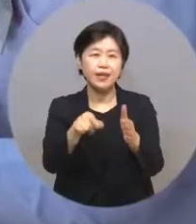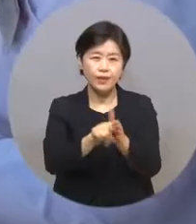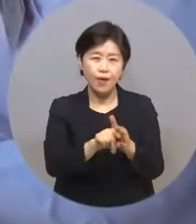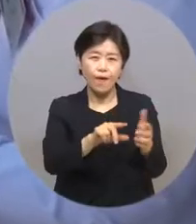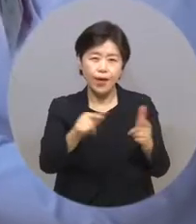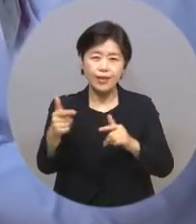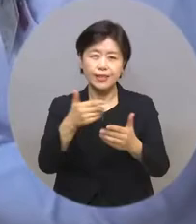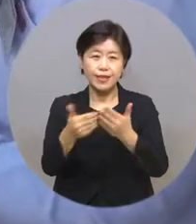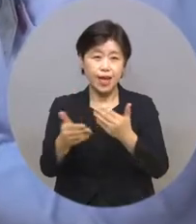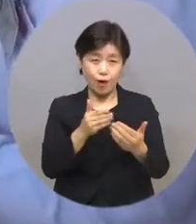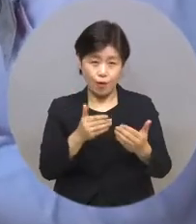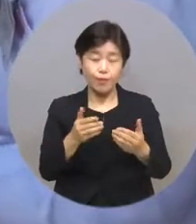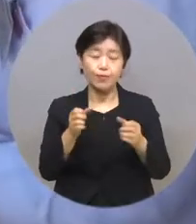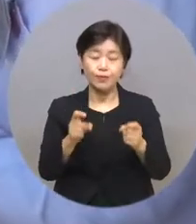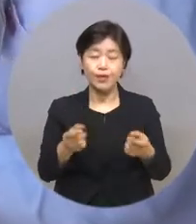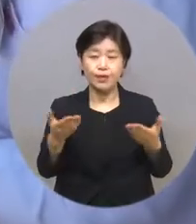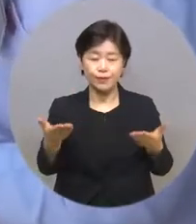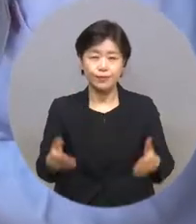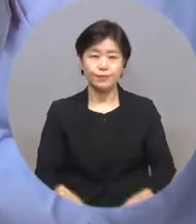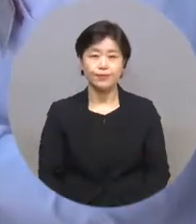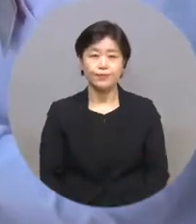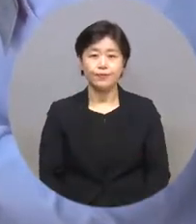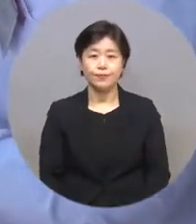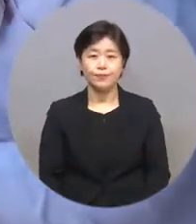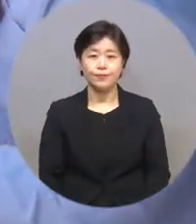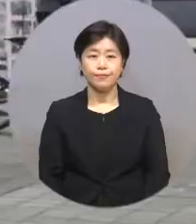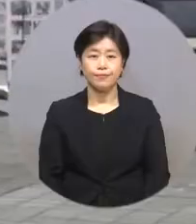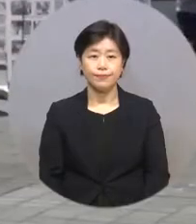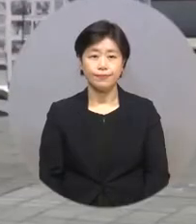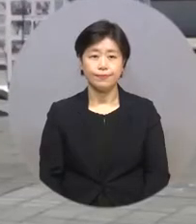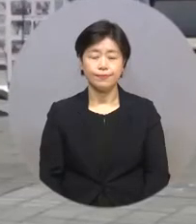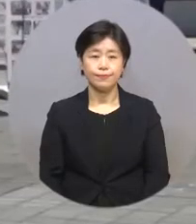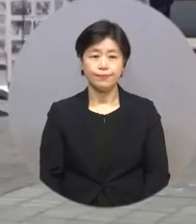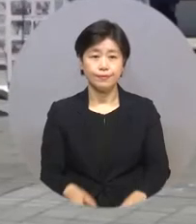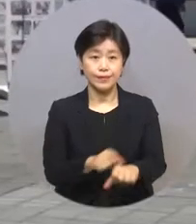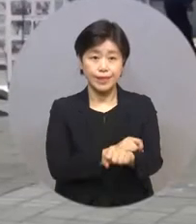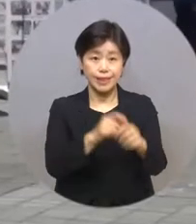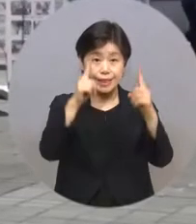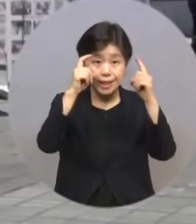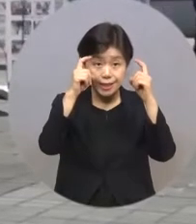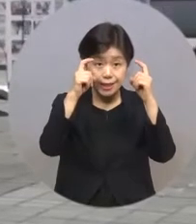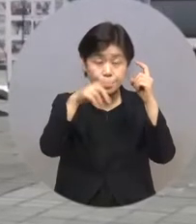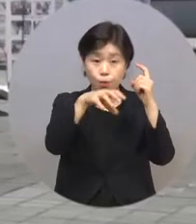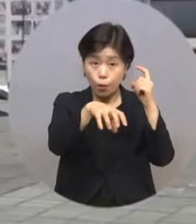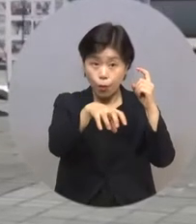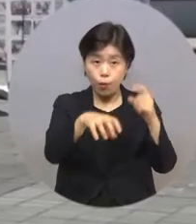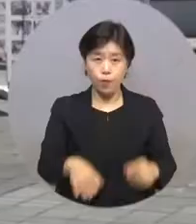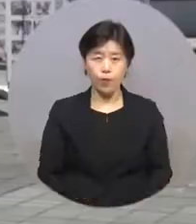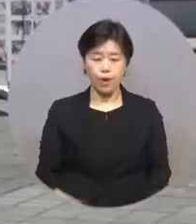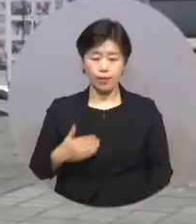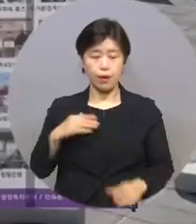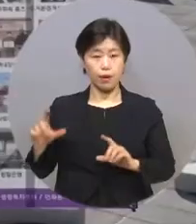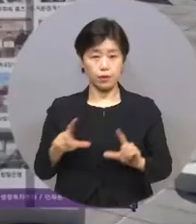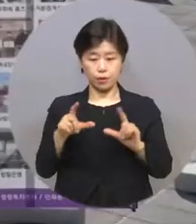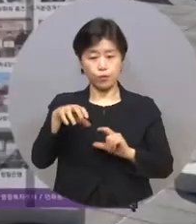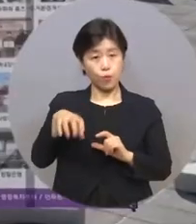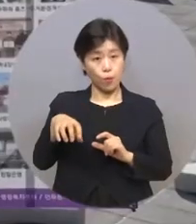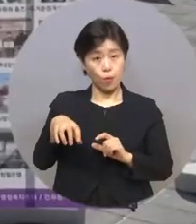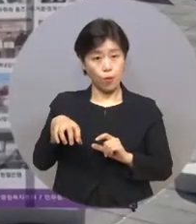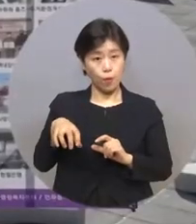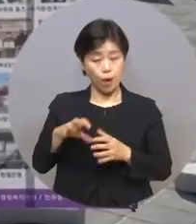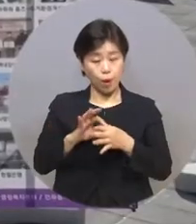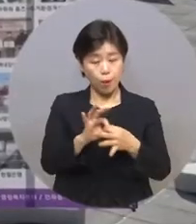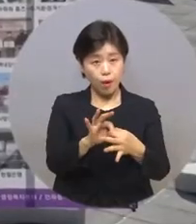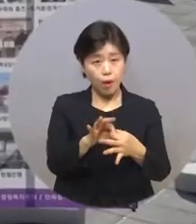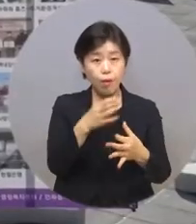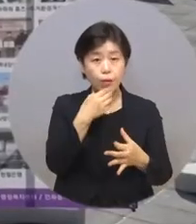볼거리와 체형거리로 참석한 시민들의 눈길을 끌었습니다 특히 사진전시공간에는 내가 사는 읍면동에